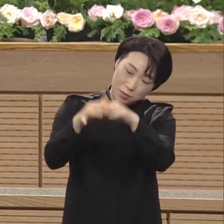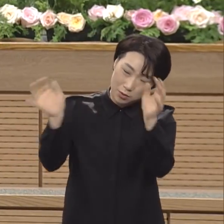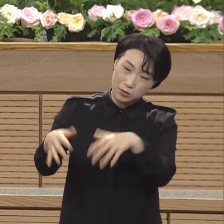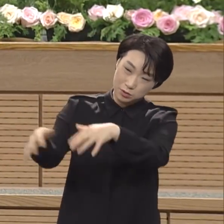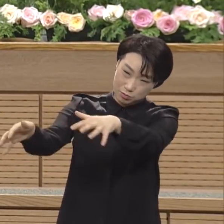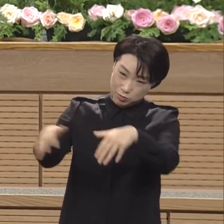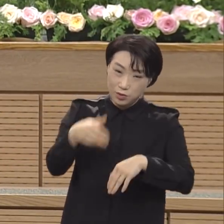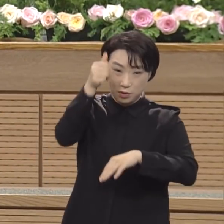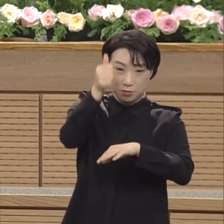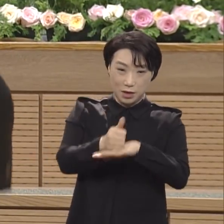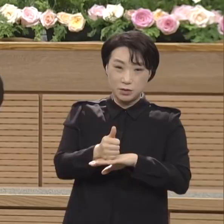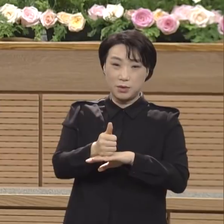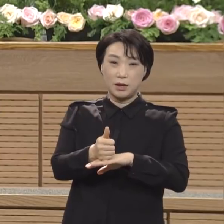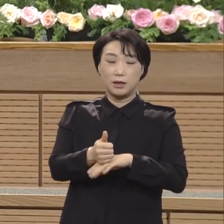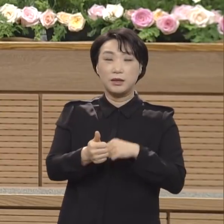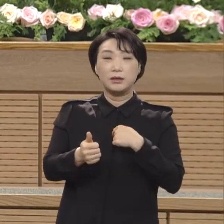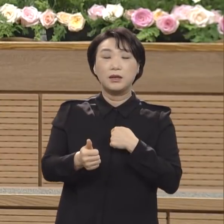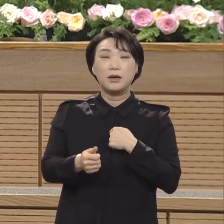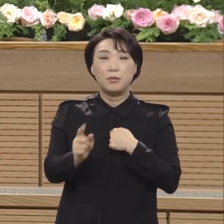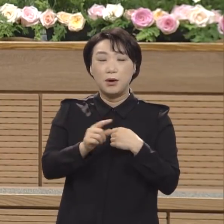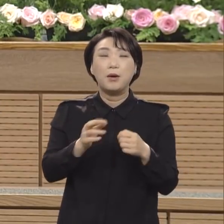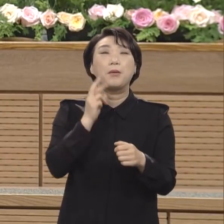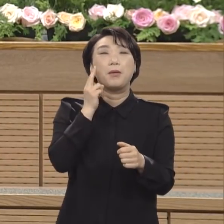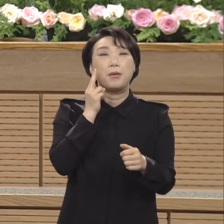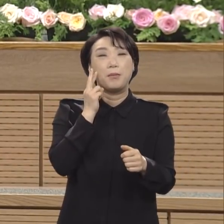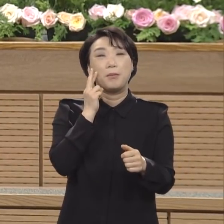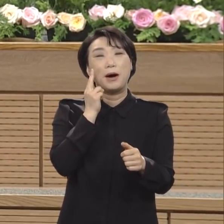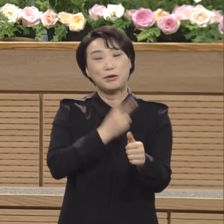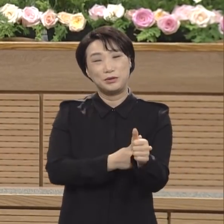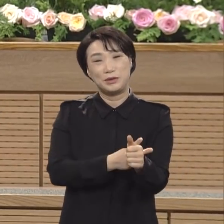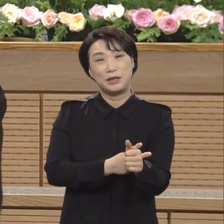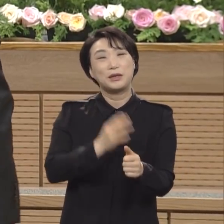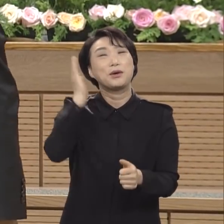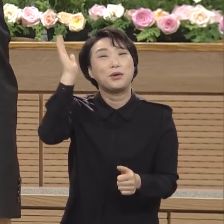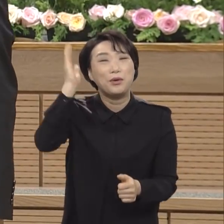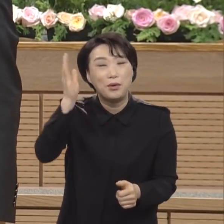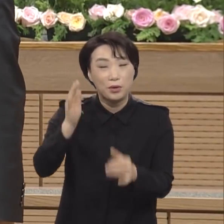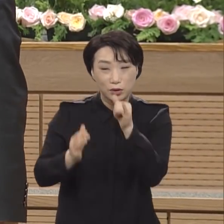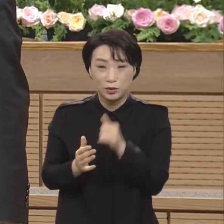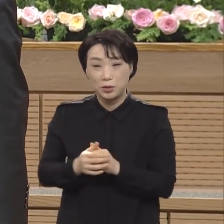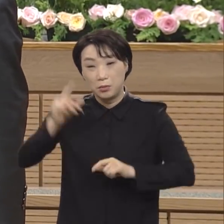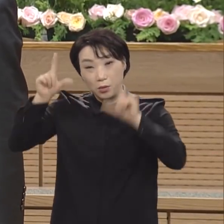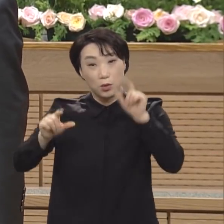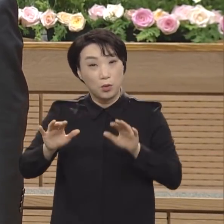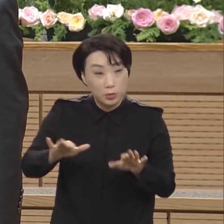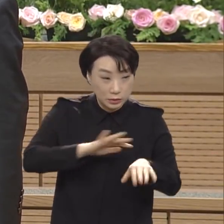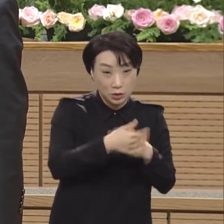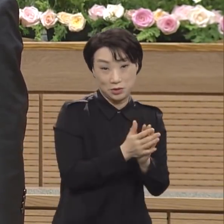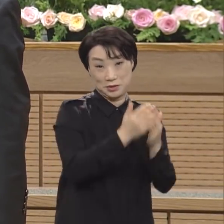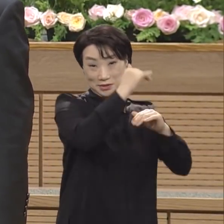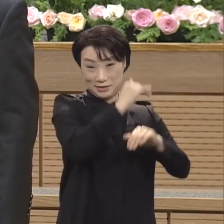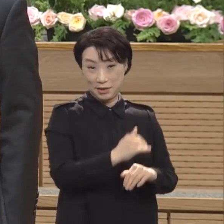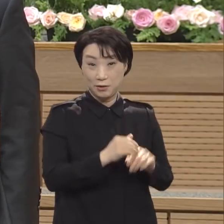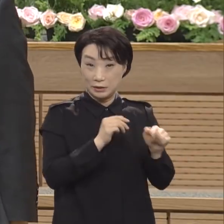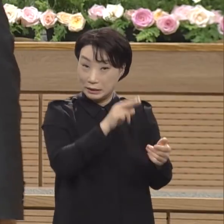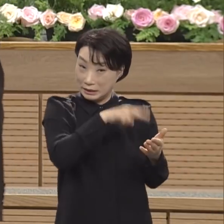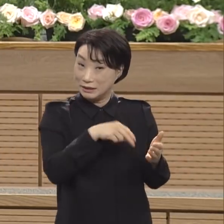마지막 고별 인사를 이렇게 하게 되는 그 모습이 오늘 본문의